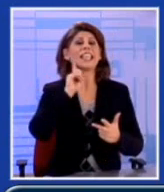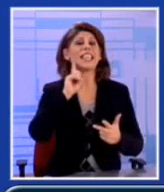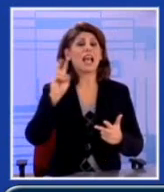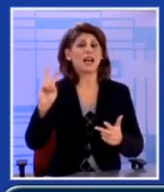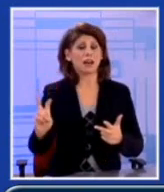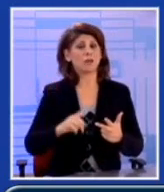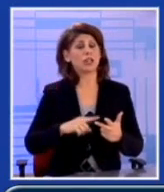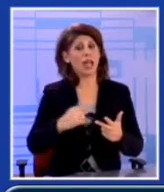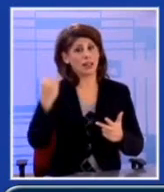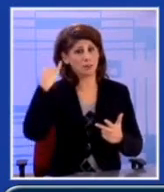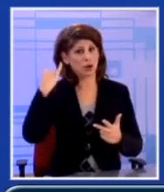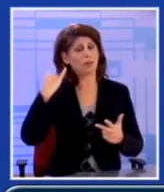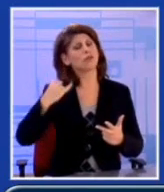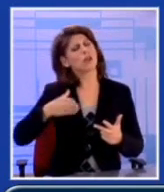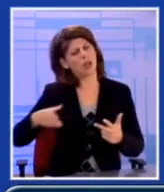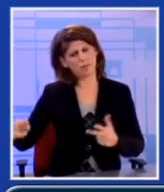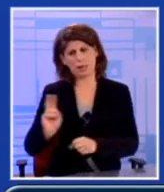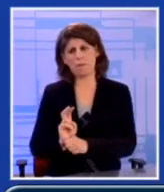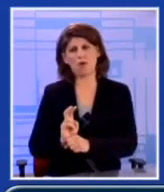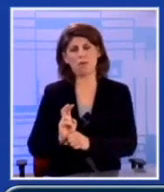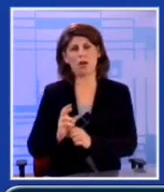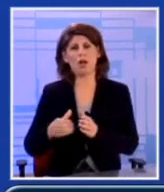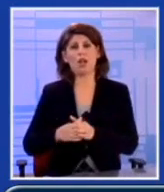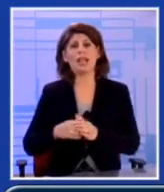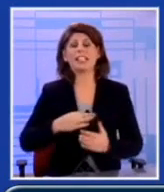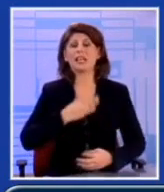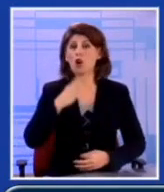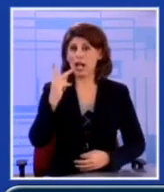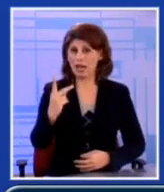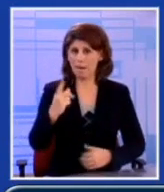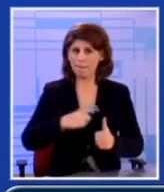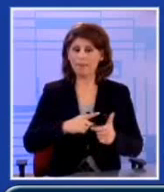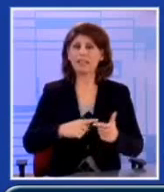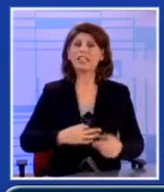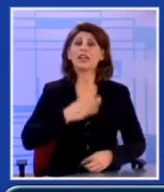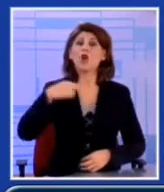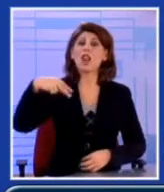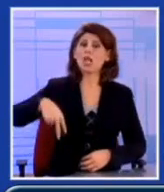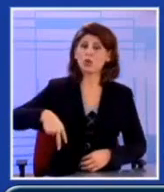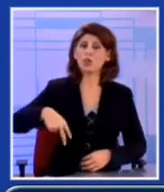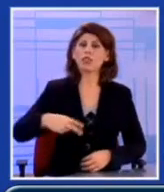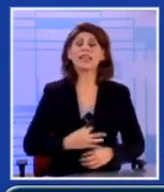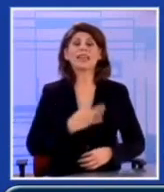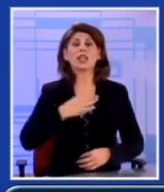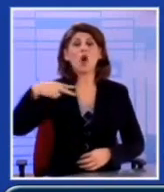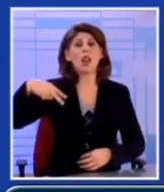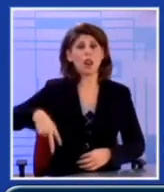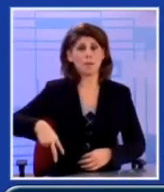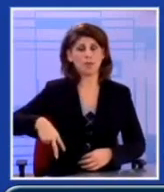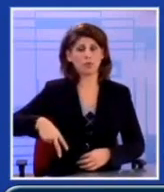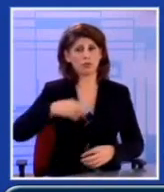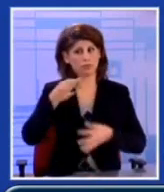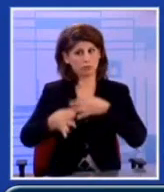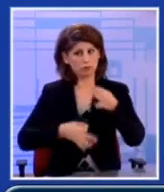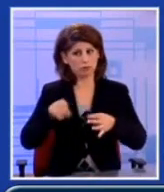που προέρχονται από την αντιπολίτευση, τον κύριο Κακλαμάνη, τον κύριο Λικούδη, τον κύριο Λαμπρούλη. Τους έθεσα το